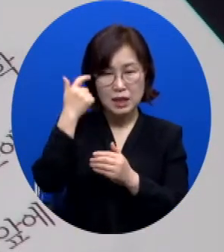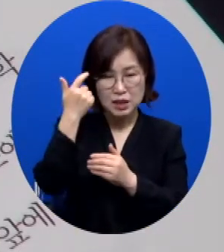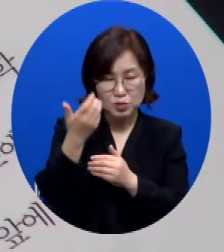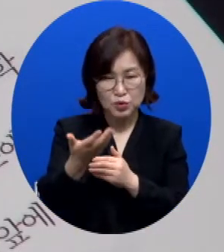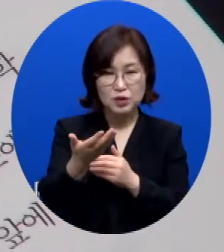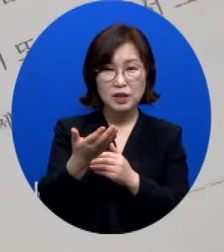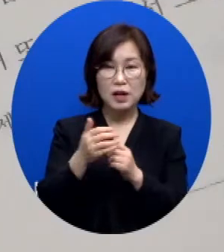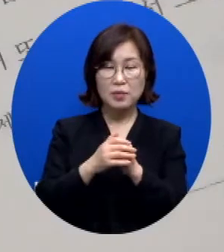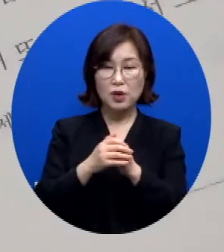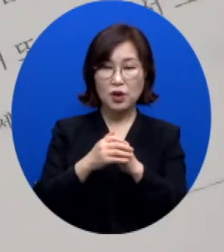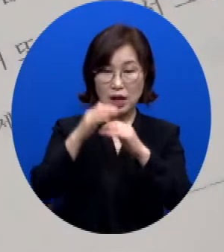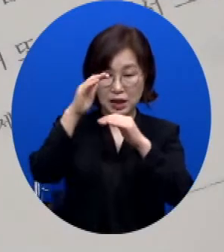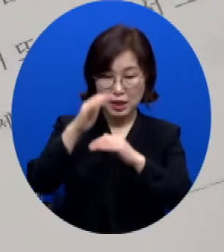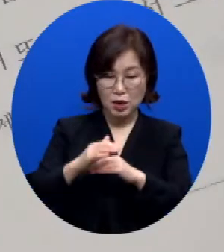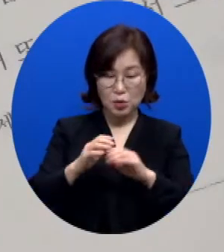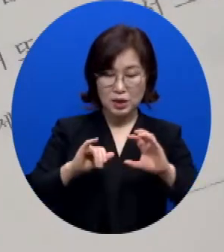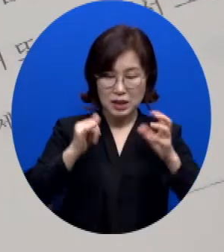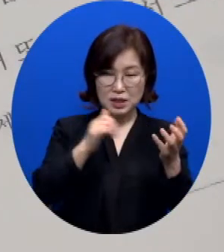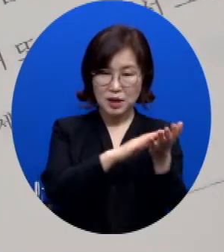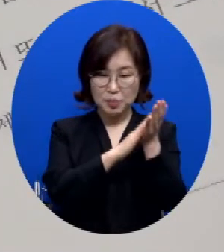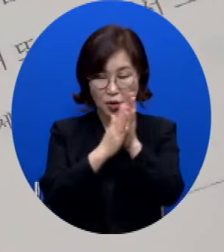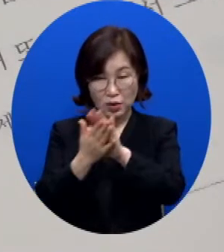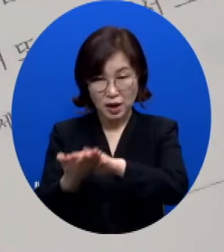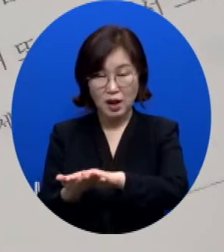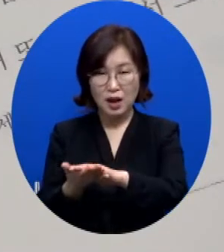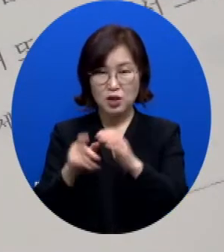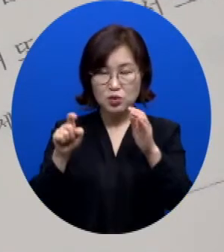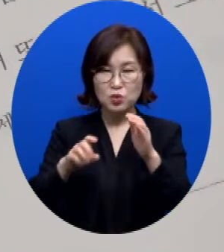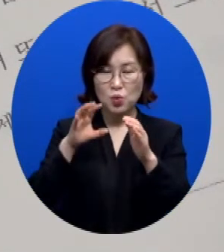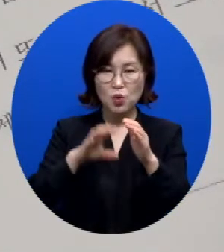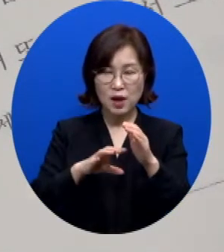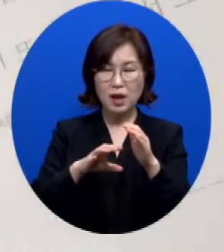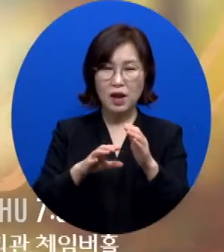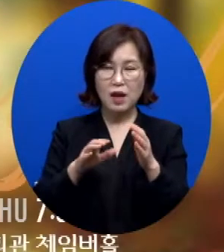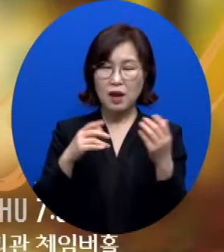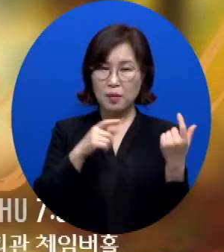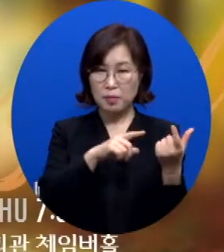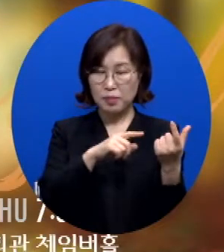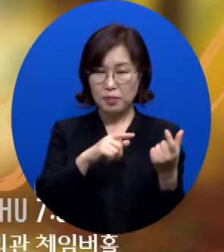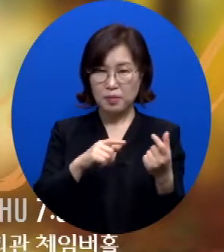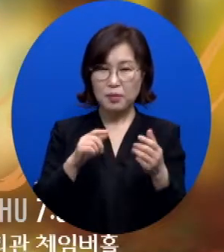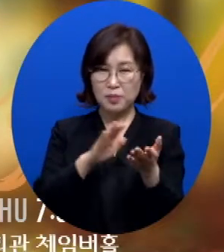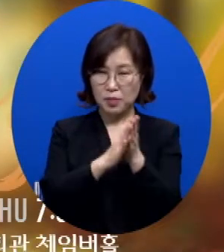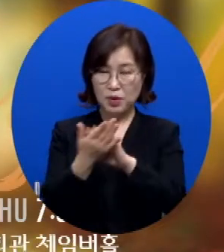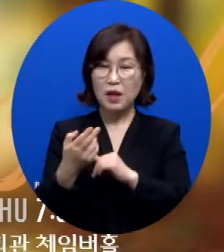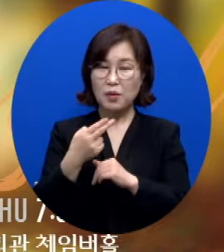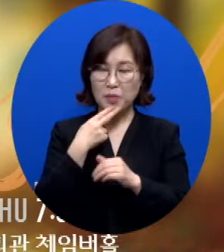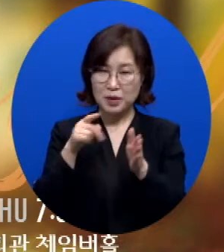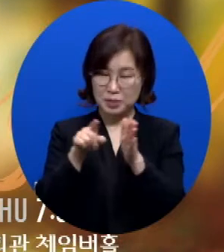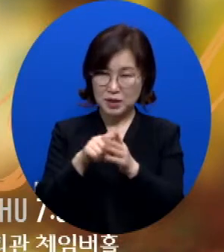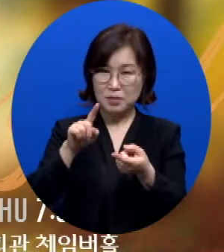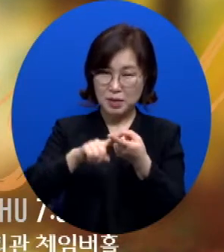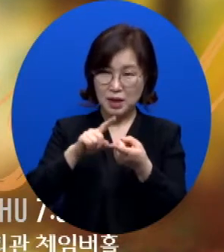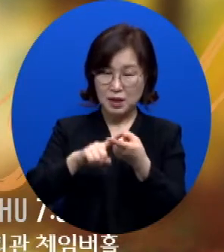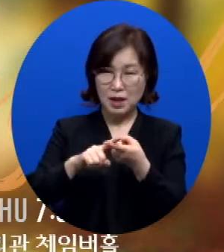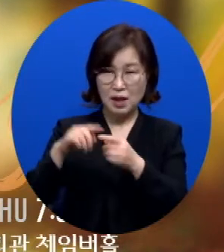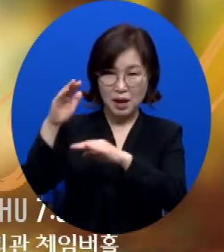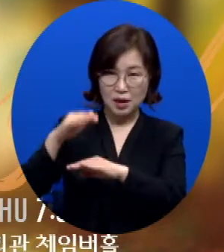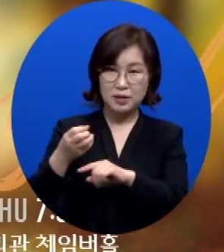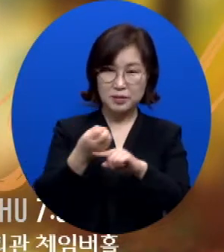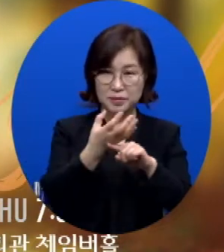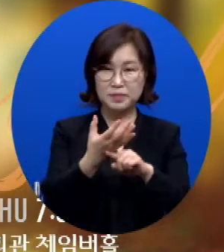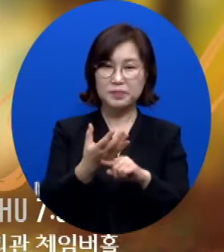던지며 급변하는 세상 속에서도 변하지 않는 신앙의 가치를 강조합니다. 지금까지 이번 한 주간의 문화가